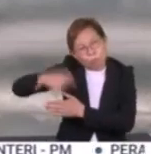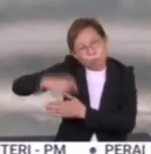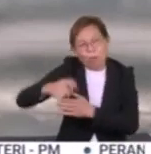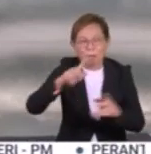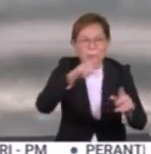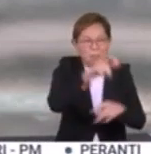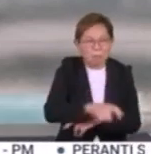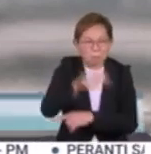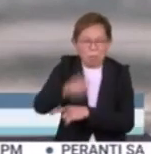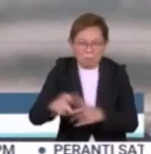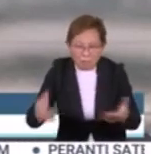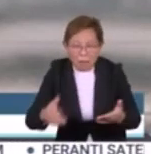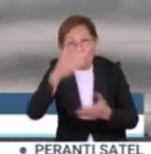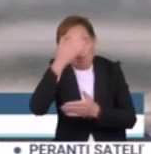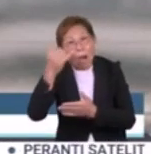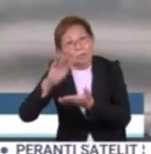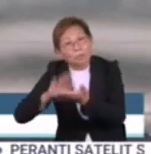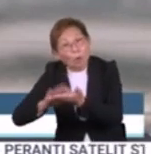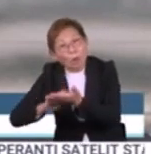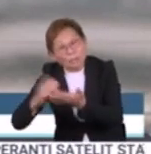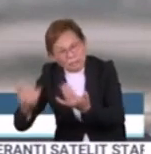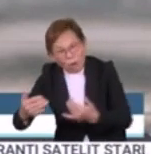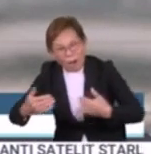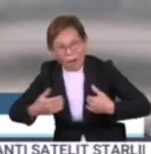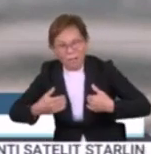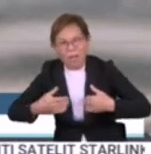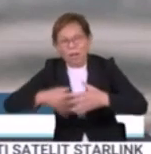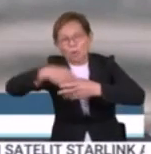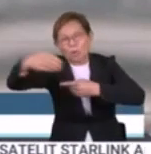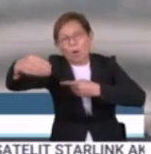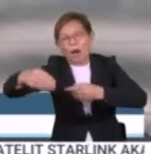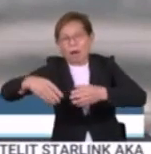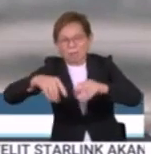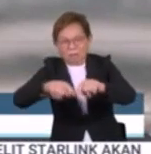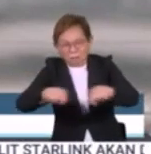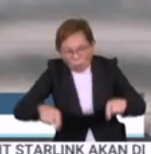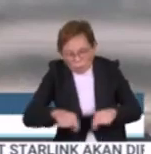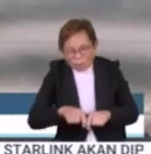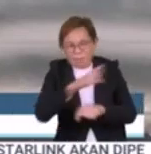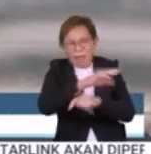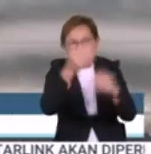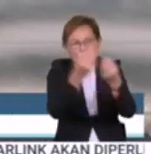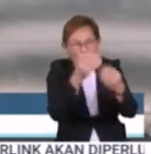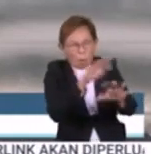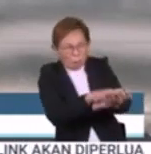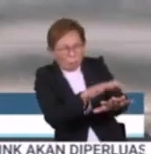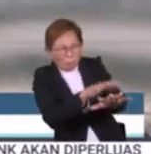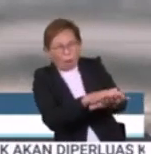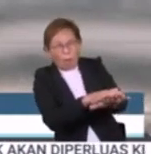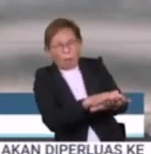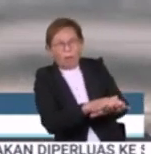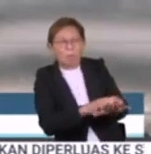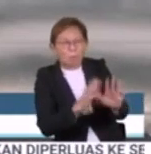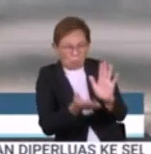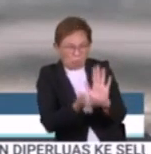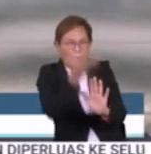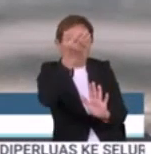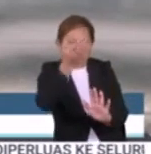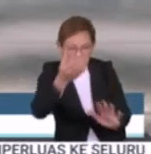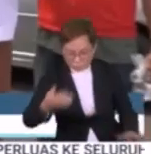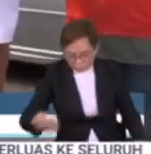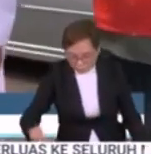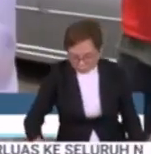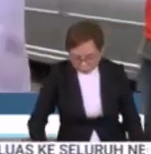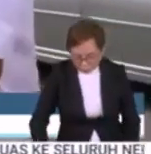penduduk setempat dan Yesus kawasan serta jumlah kepadatan penduduk yang meningkat